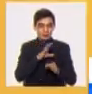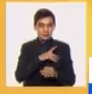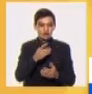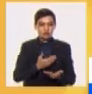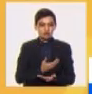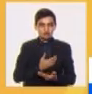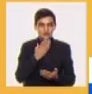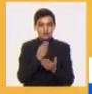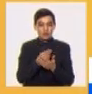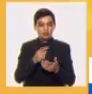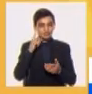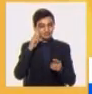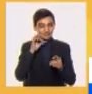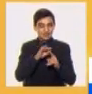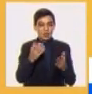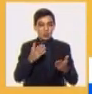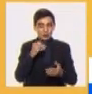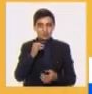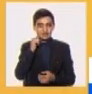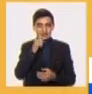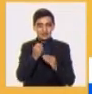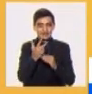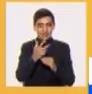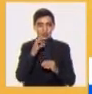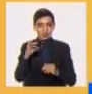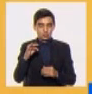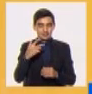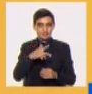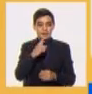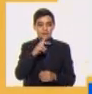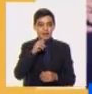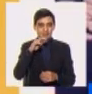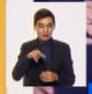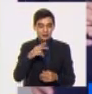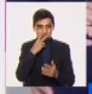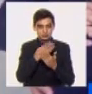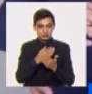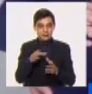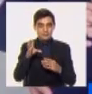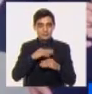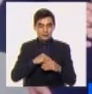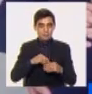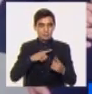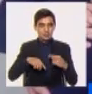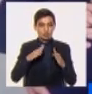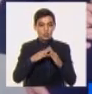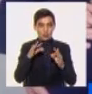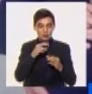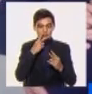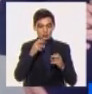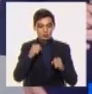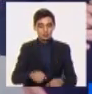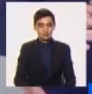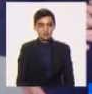өмірлік миссиясы не? Ертең сағат 13:00-де 31-ші арнадан бәріміз үйдеміз жобасынан көріңіздер.